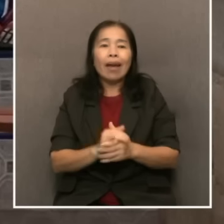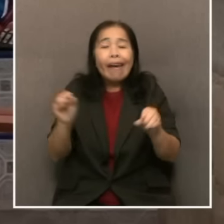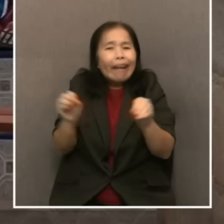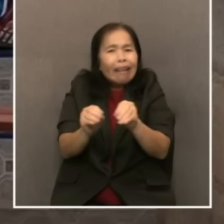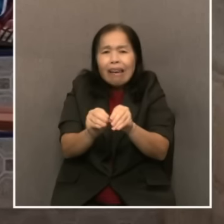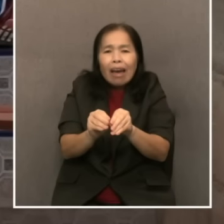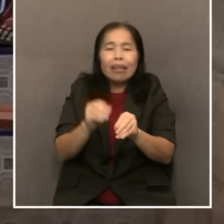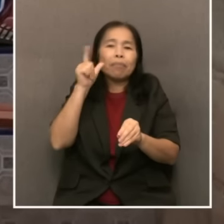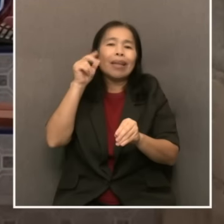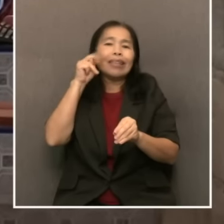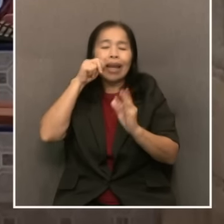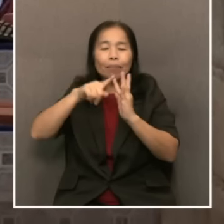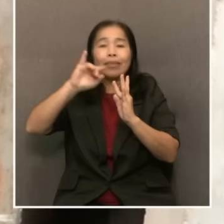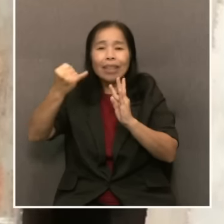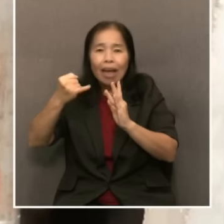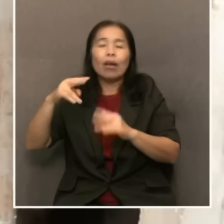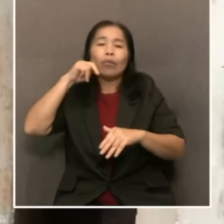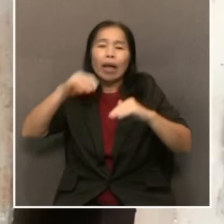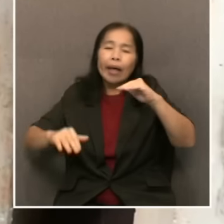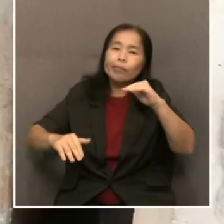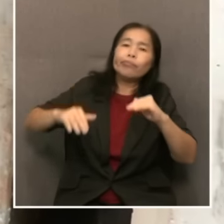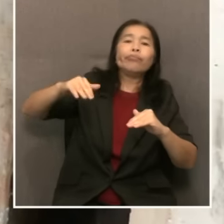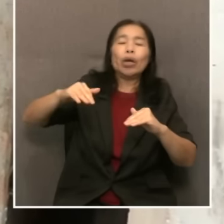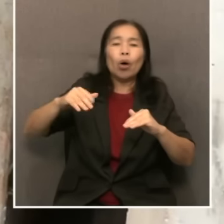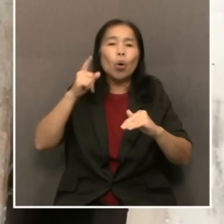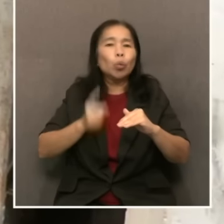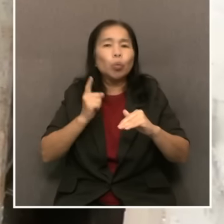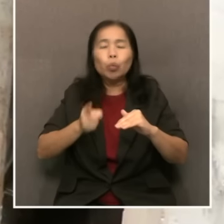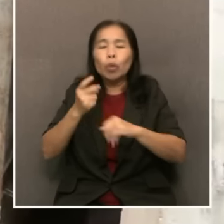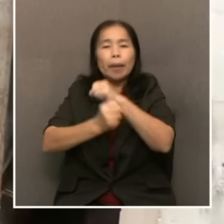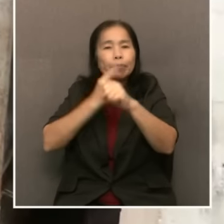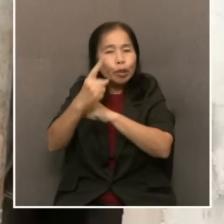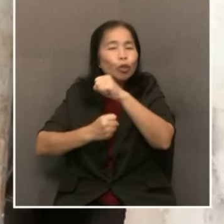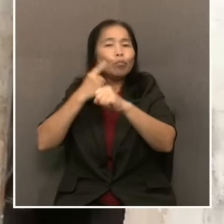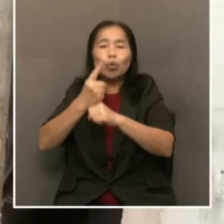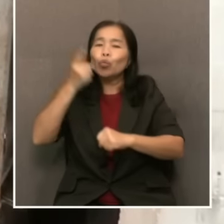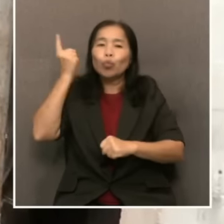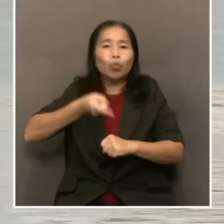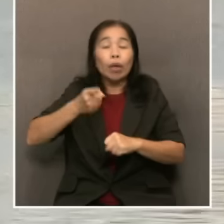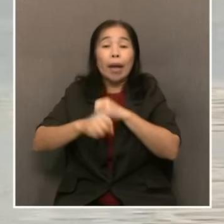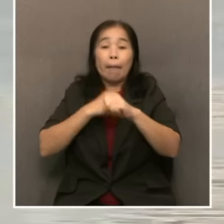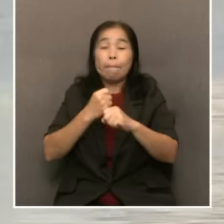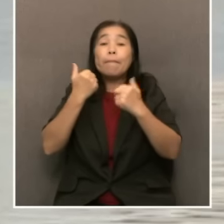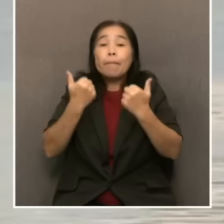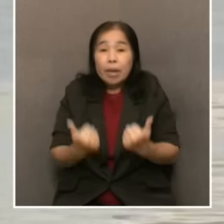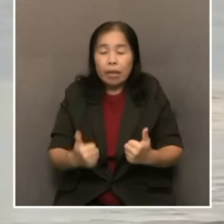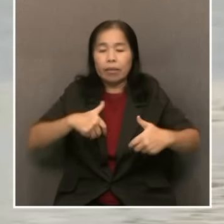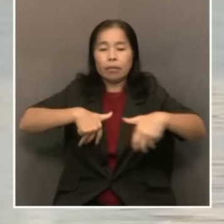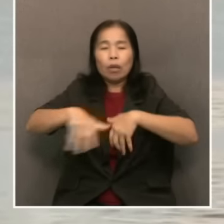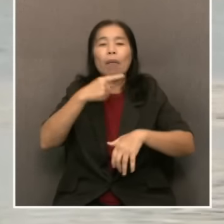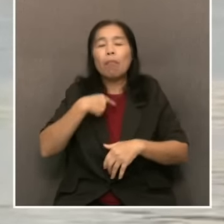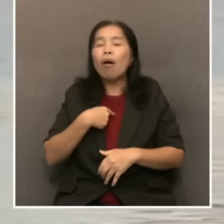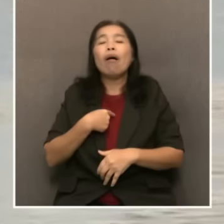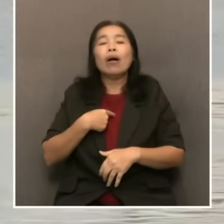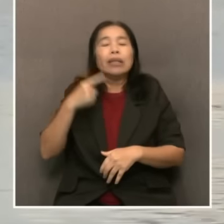พระยาแล้วก็ได้รับผลกระทบจากระดับน้ำในแม่น้ำเจ้าพระยาเป็นประจำทุกปีแล้วปีนี้ชาวบ้านก็ระบุว่าใกล้เคียง